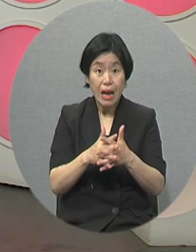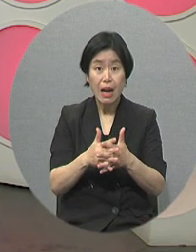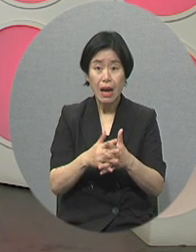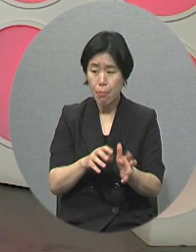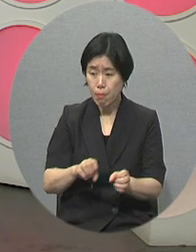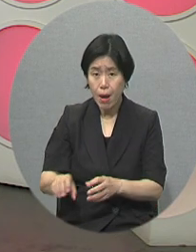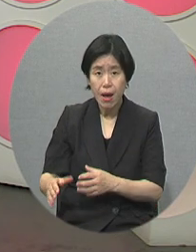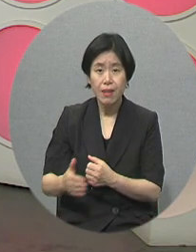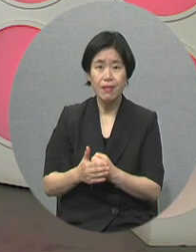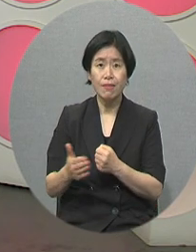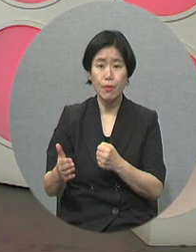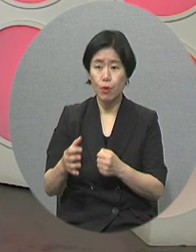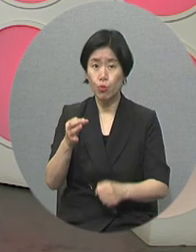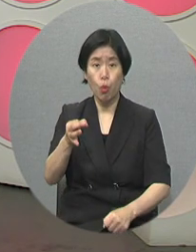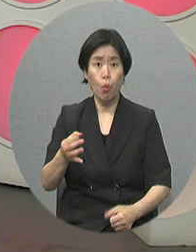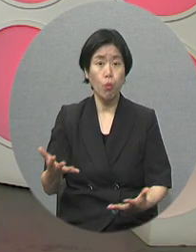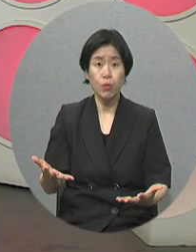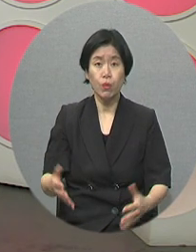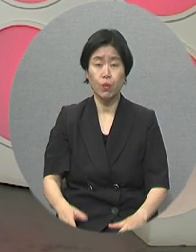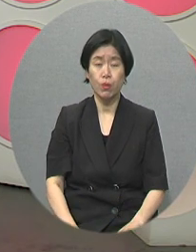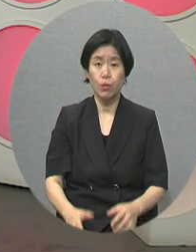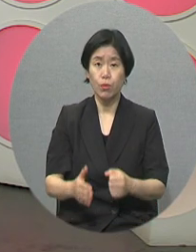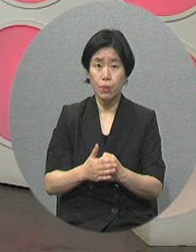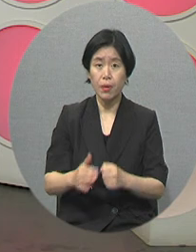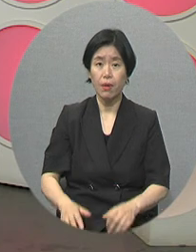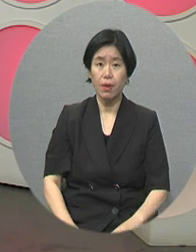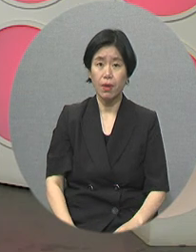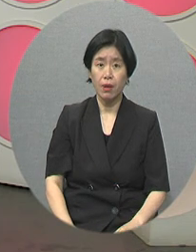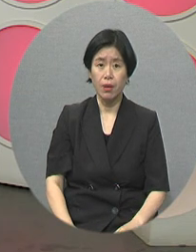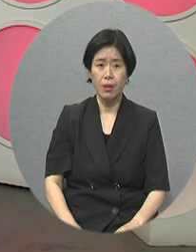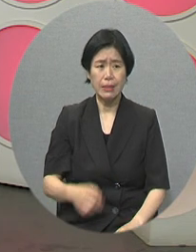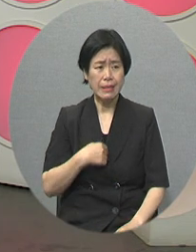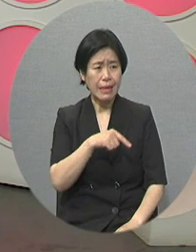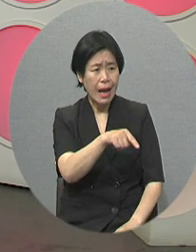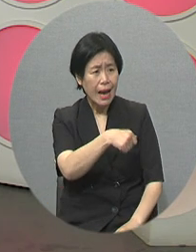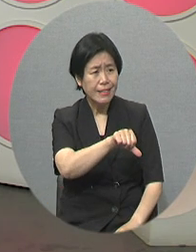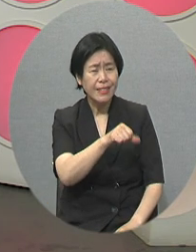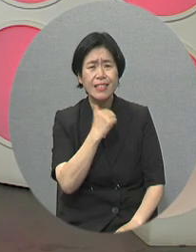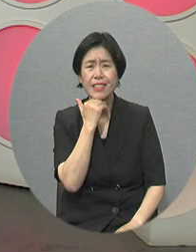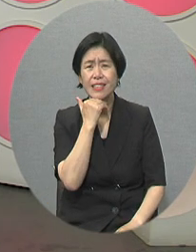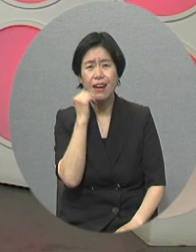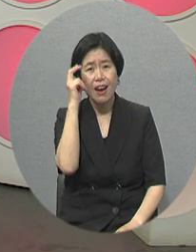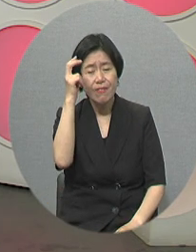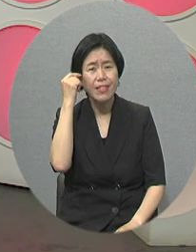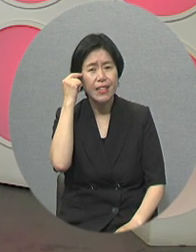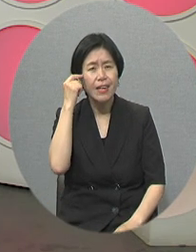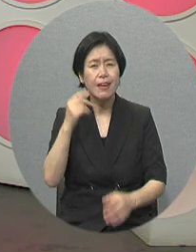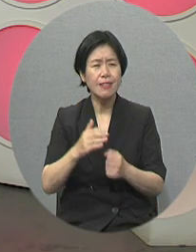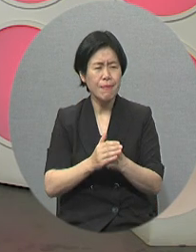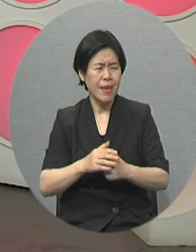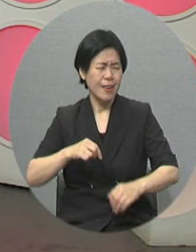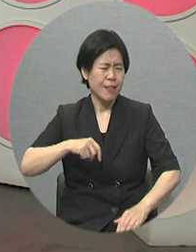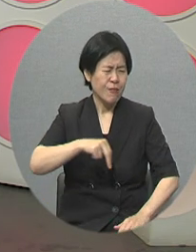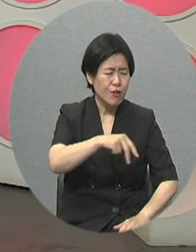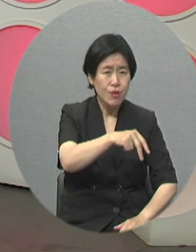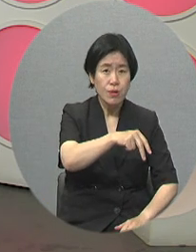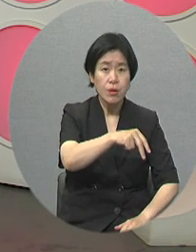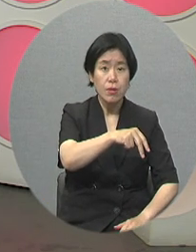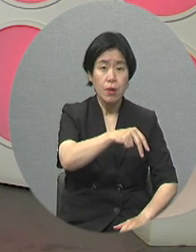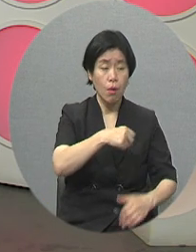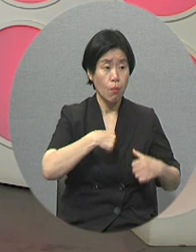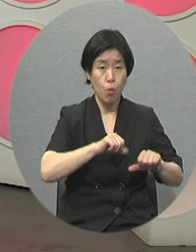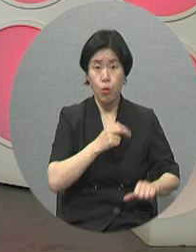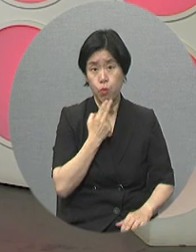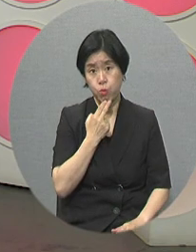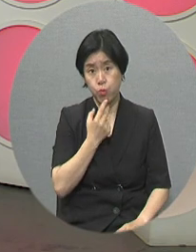가는 사람한테 물어 내가 이미 늦었어도 내 아들 기다릴 텐데 내가 끝까지 여기를 찾아가서 내 아들을 보고